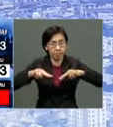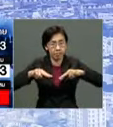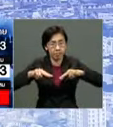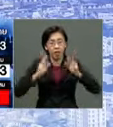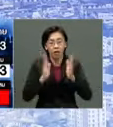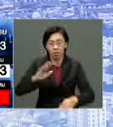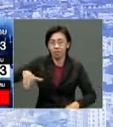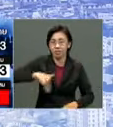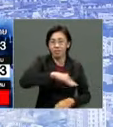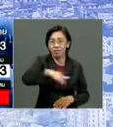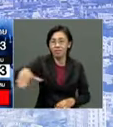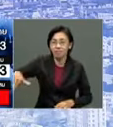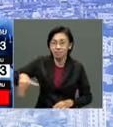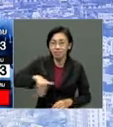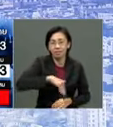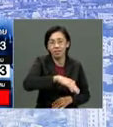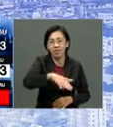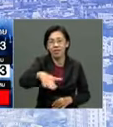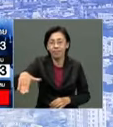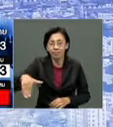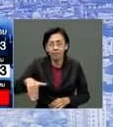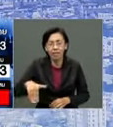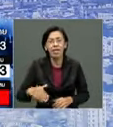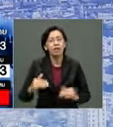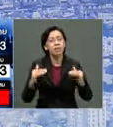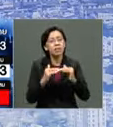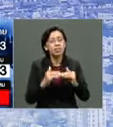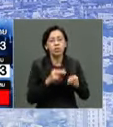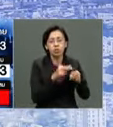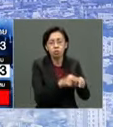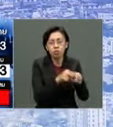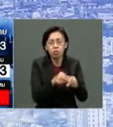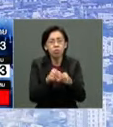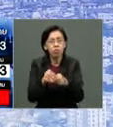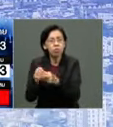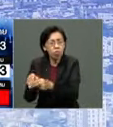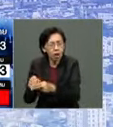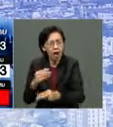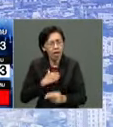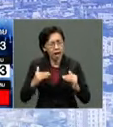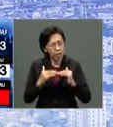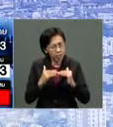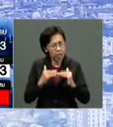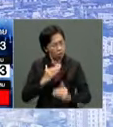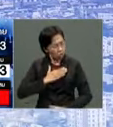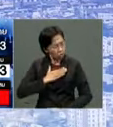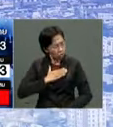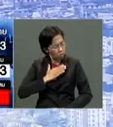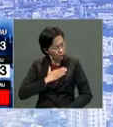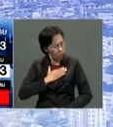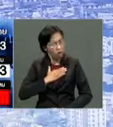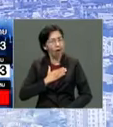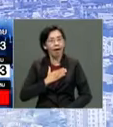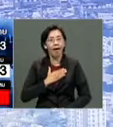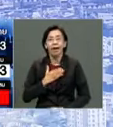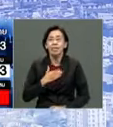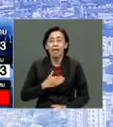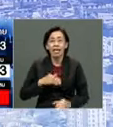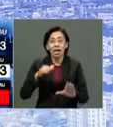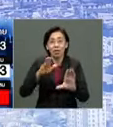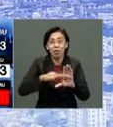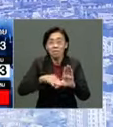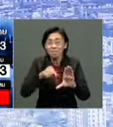นก็มีความเป็นส่วนตัวกันทั้งสิ้นนะครับเพราะทุกคนต้องการได้แต่เราเจตนาเพื่อควบคุมป้องกันโรคเ